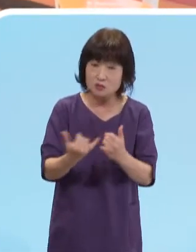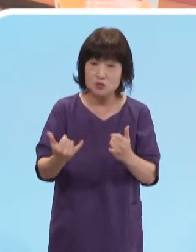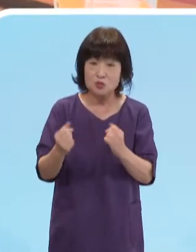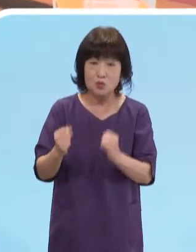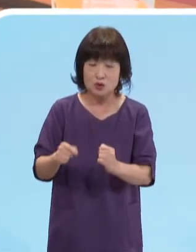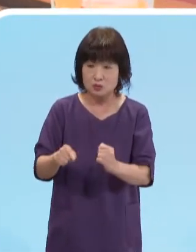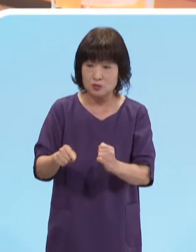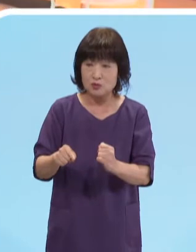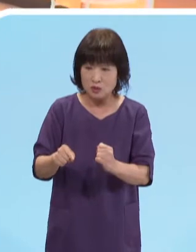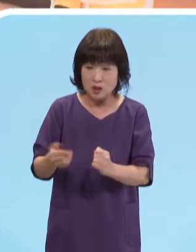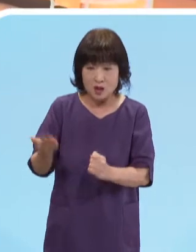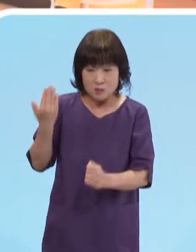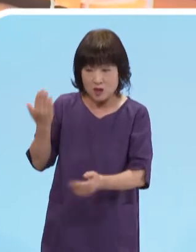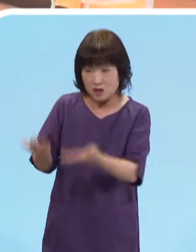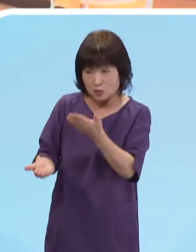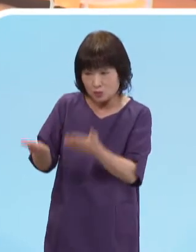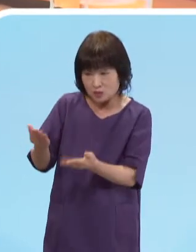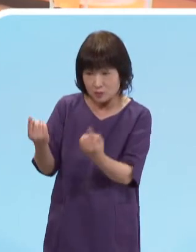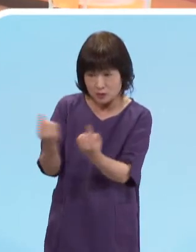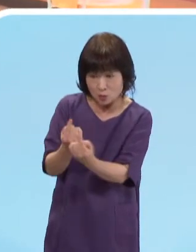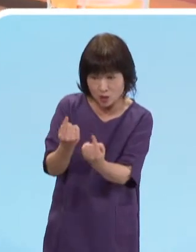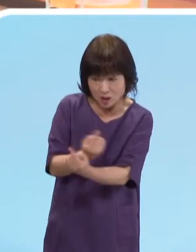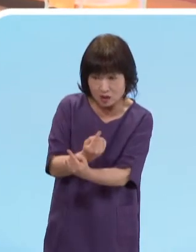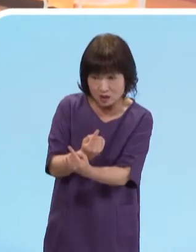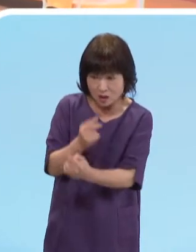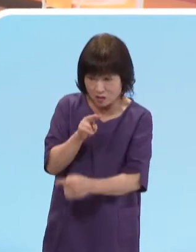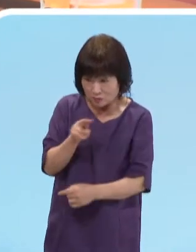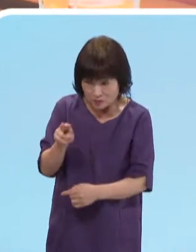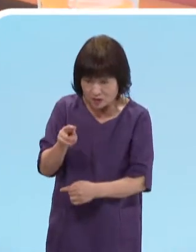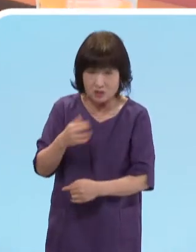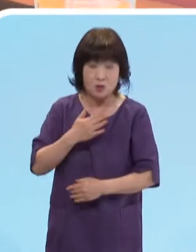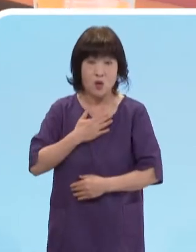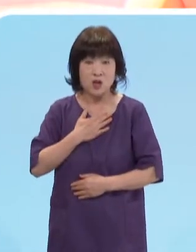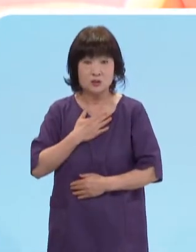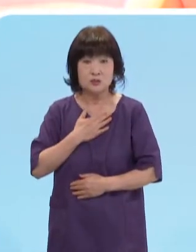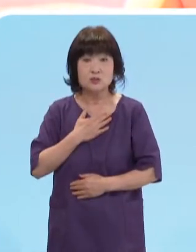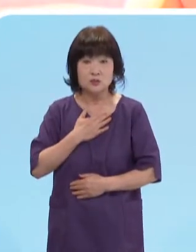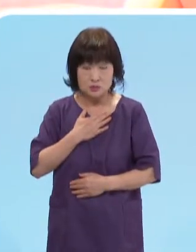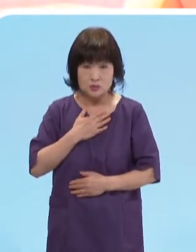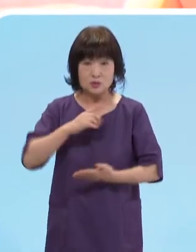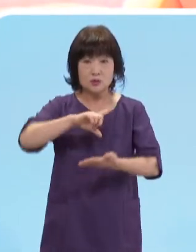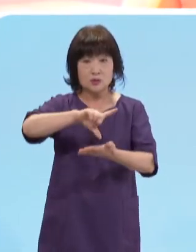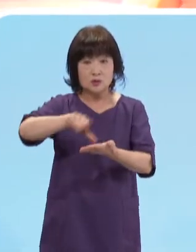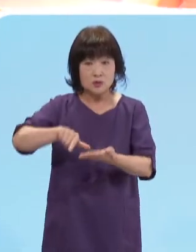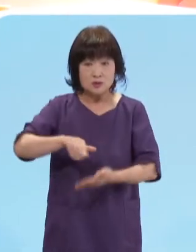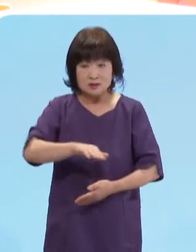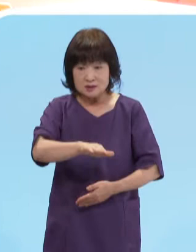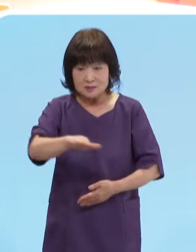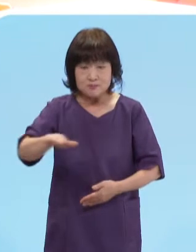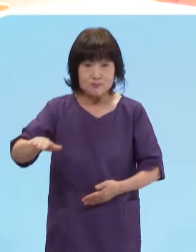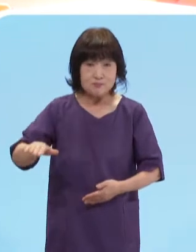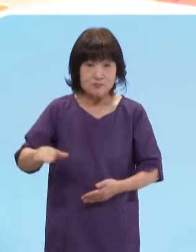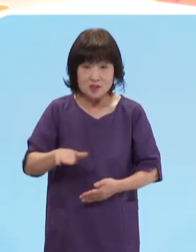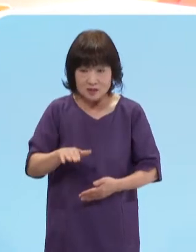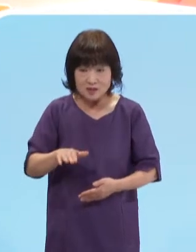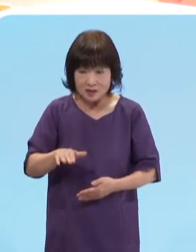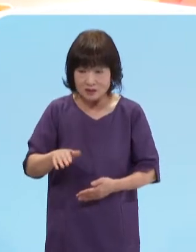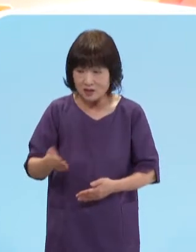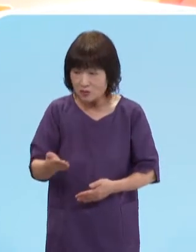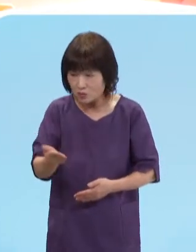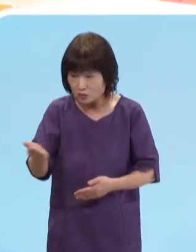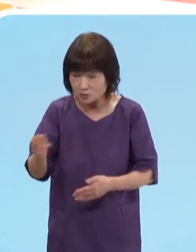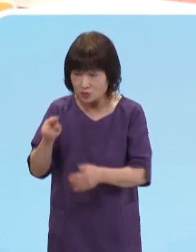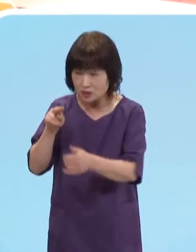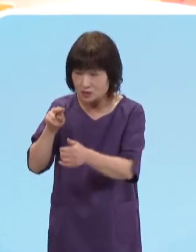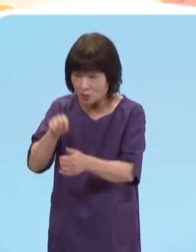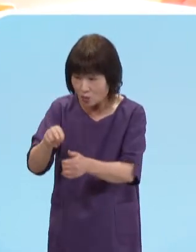、その変化っていうのが意外と分かったりとかするんですね。地域のみんなで 見守りができるっていうの